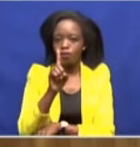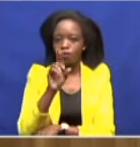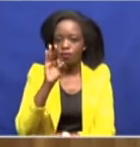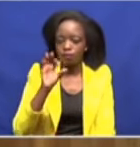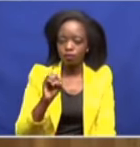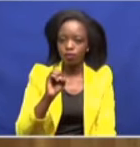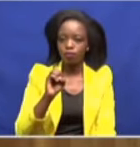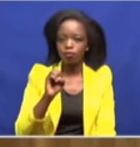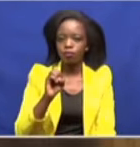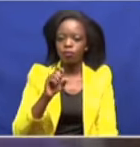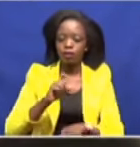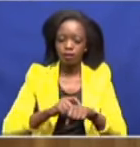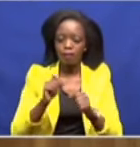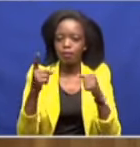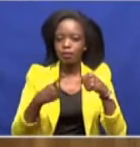saa 7 na robo mchana na